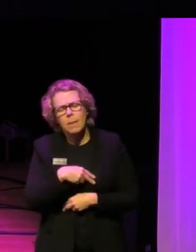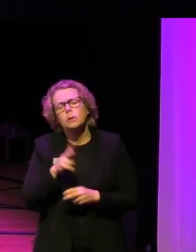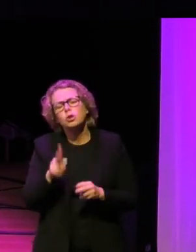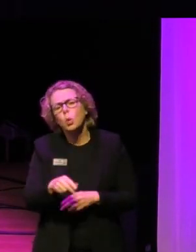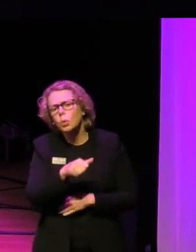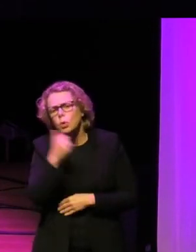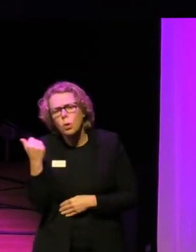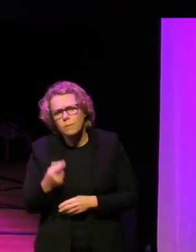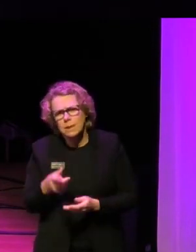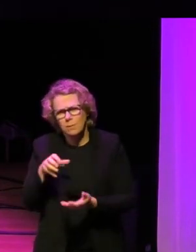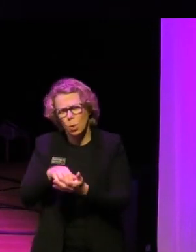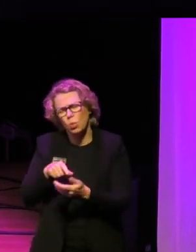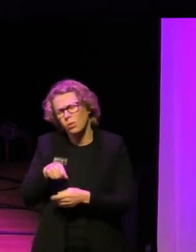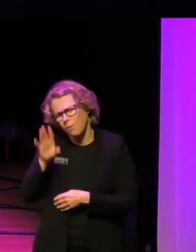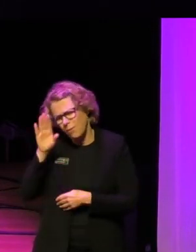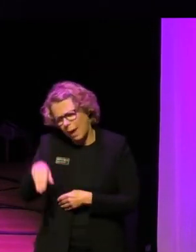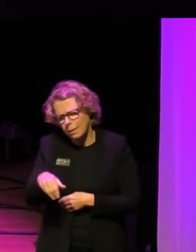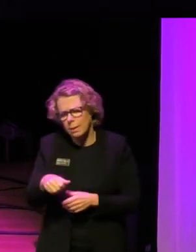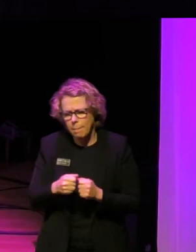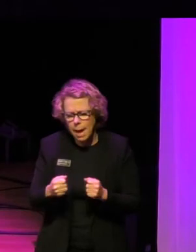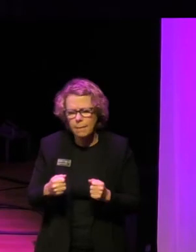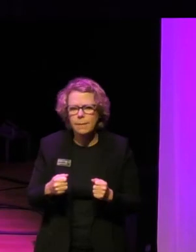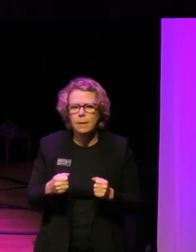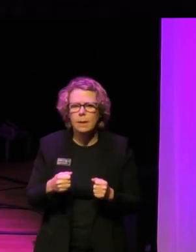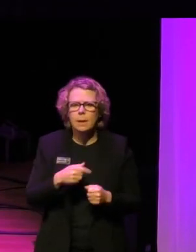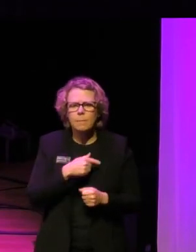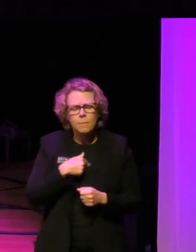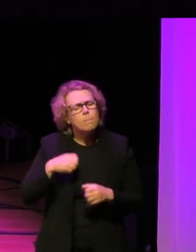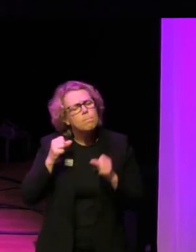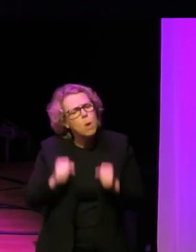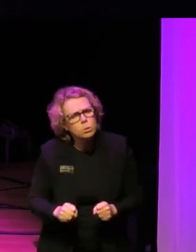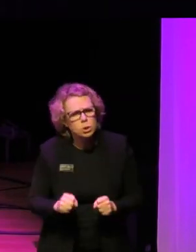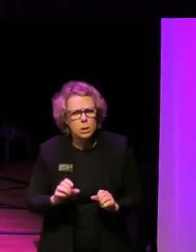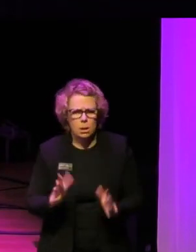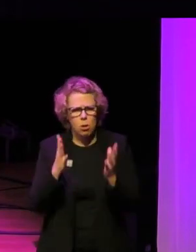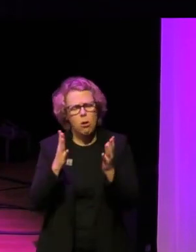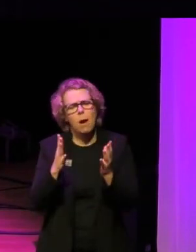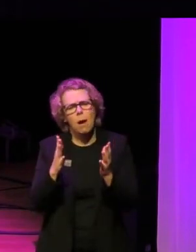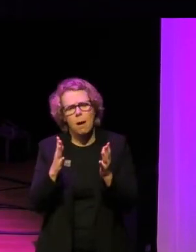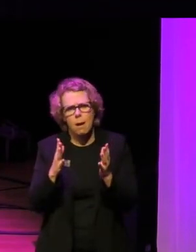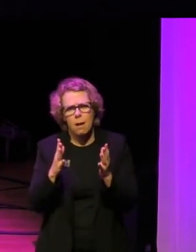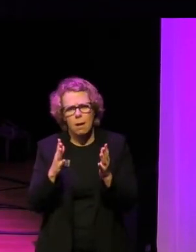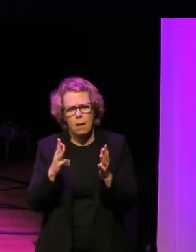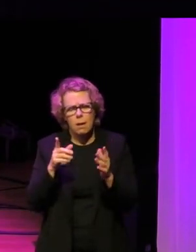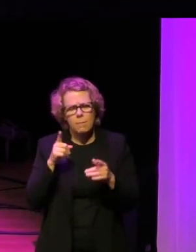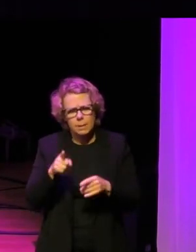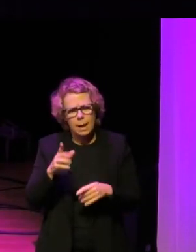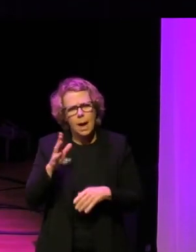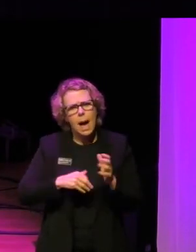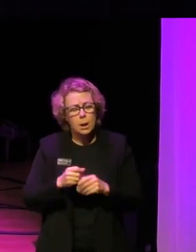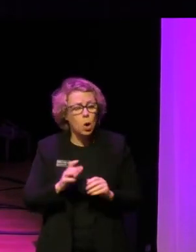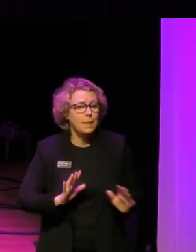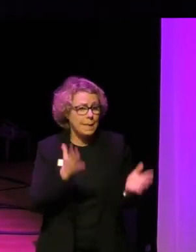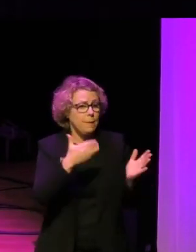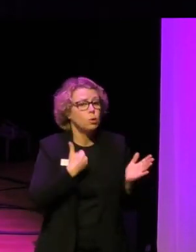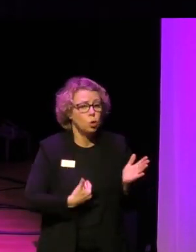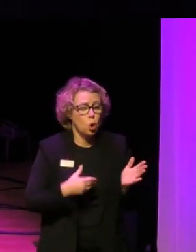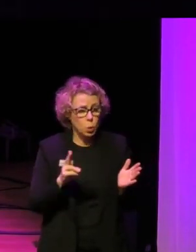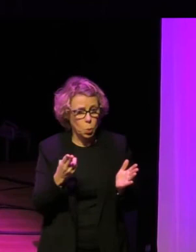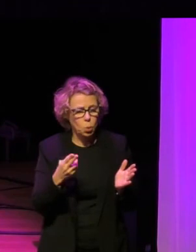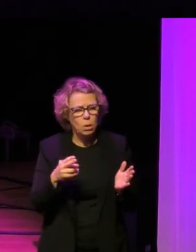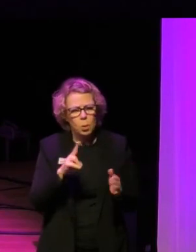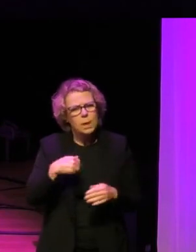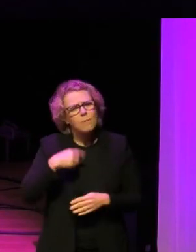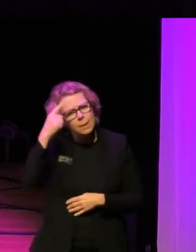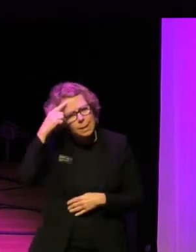tuff situation, det vet du. Men vi måste klara det, för det handlar om liv och döden. Och när